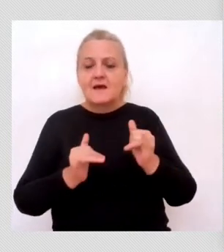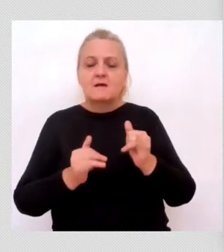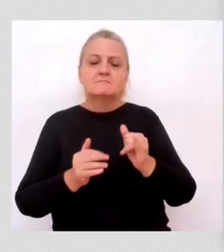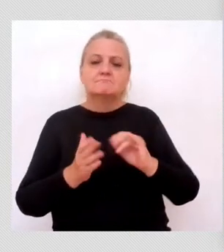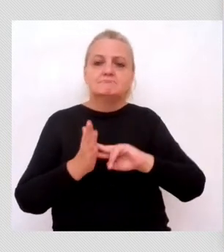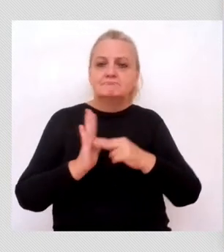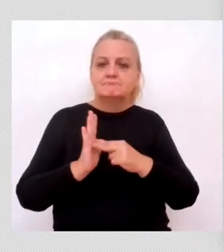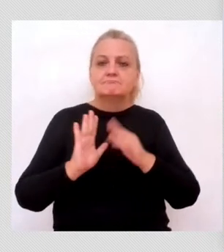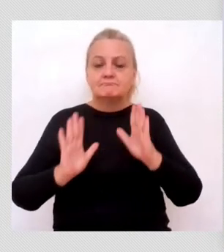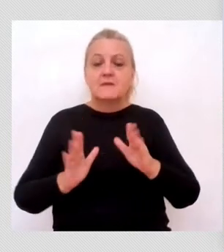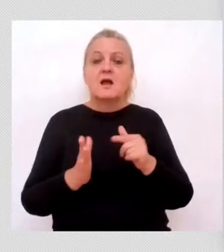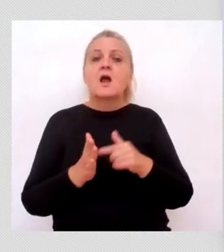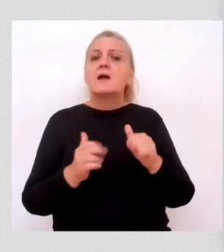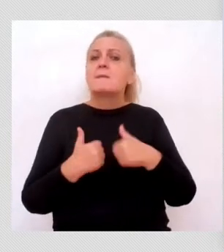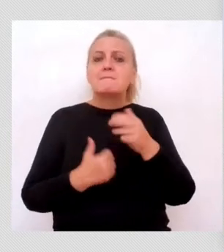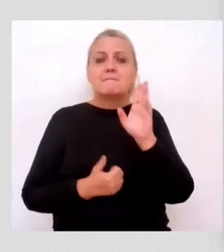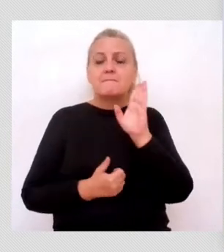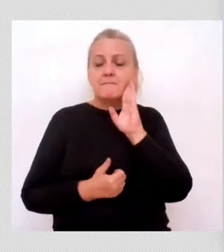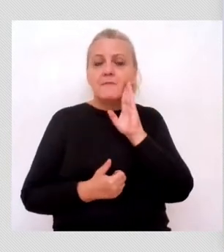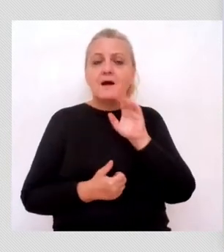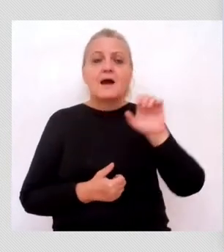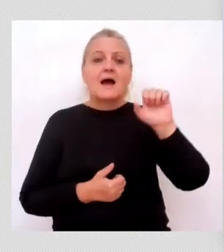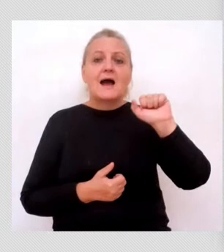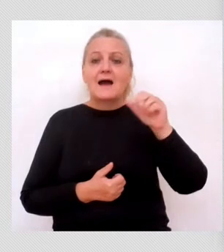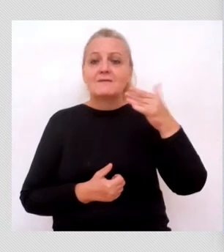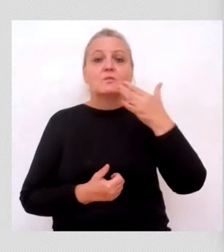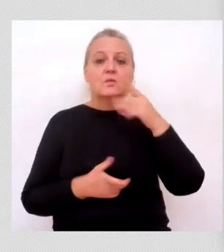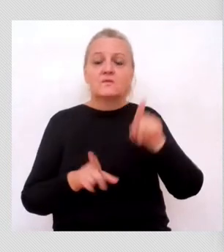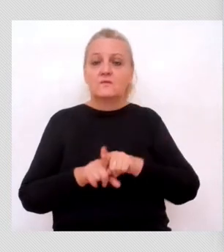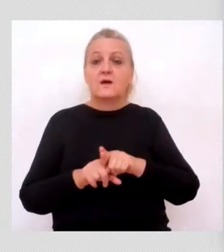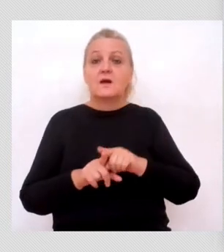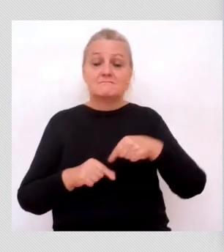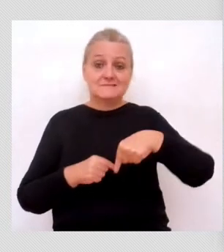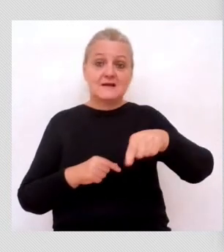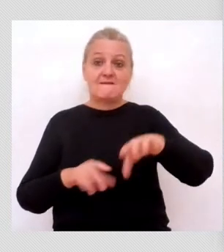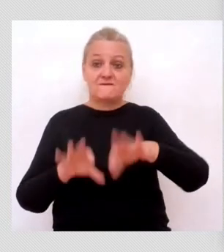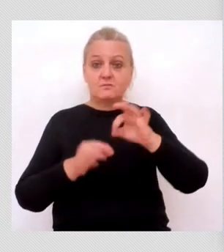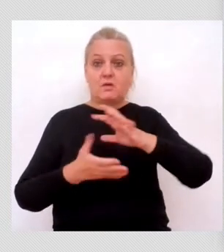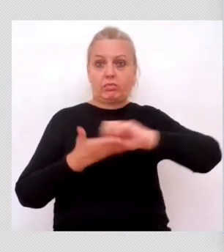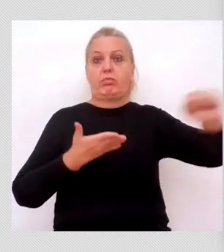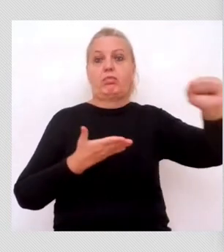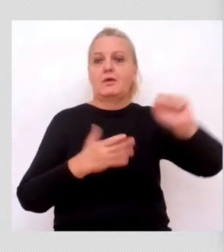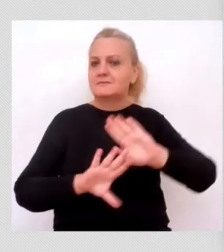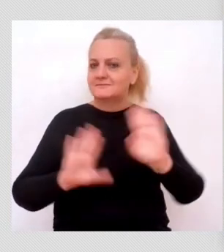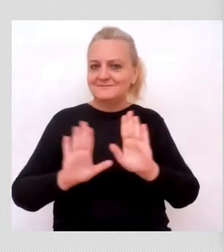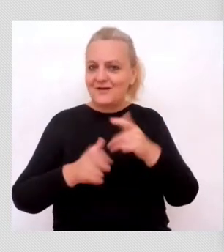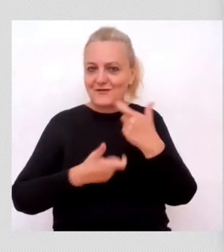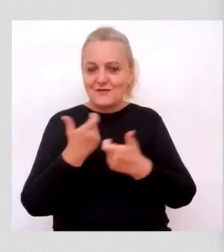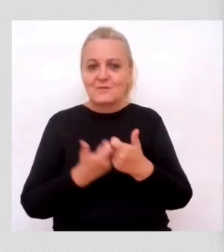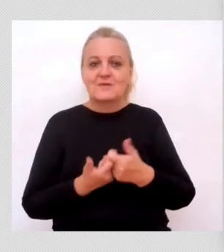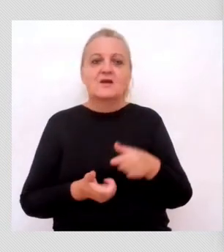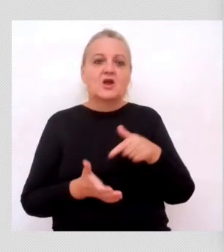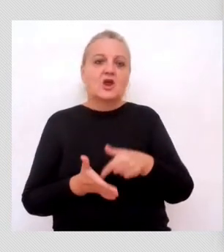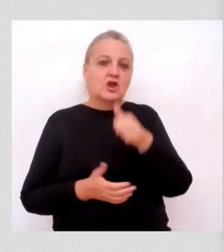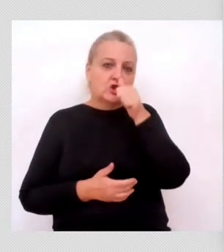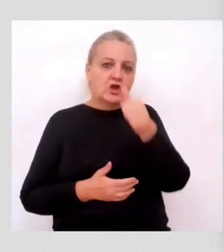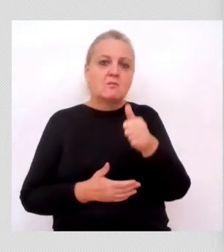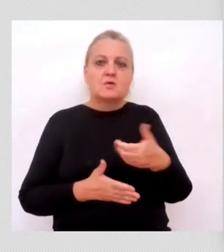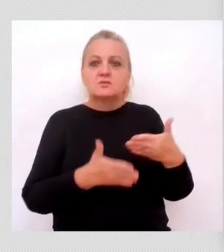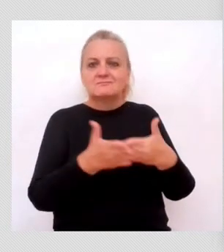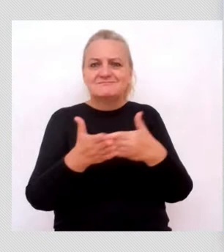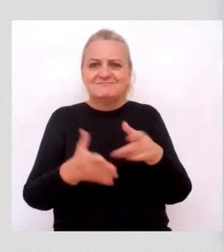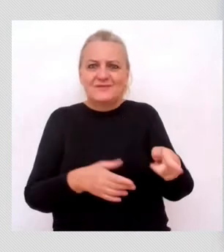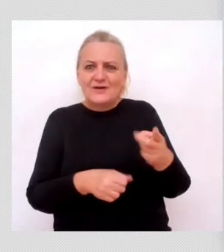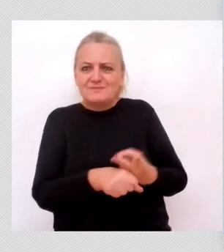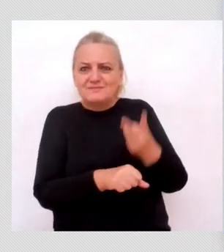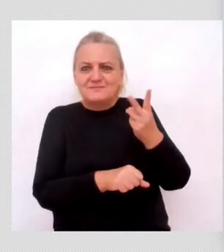nam, jak mówi Ania, nie ukradziono tych nadchodzących wyborów. Co do tego, że nie jesteśmy w stanie zablokować tych wszystkich patologii,